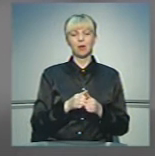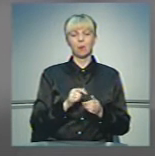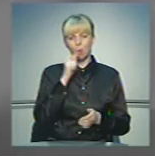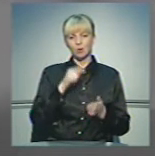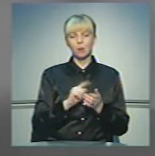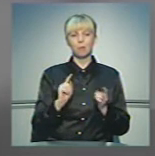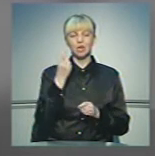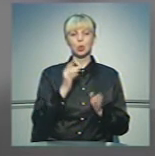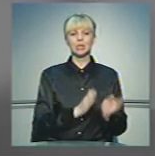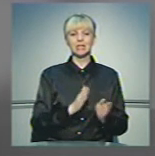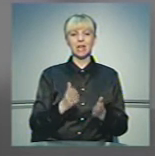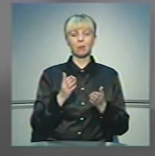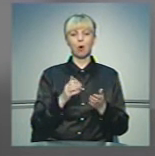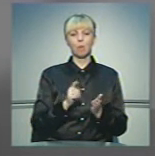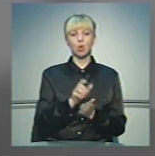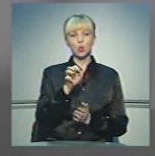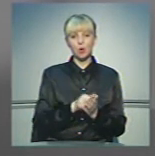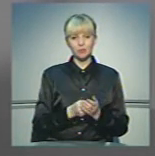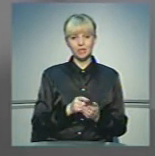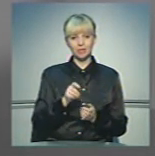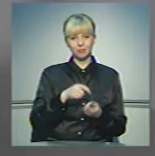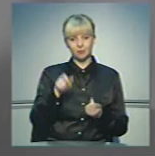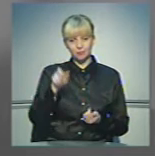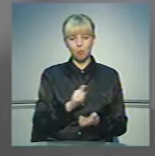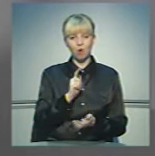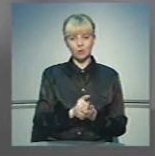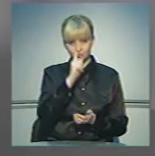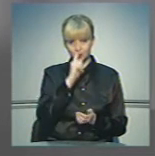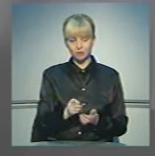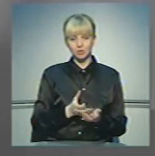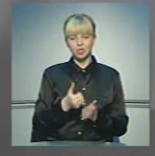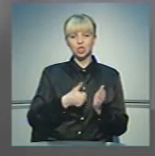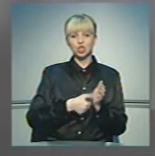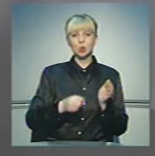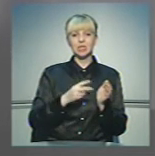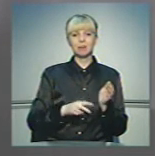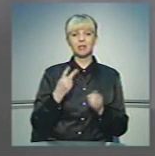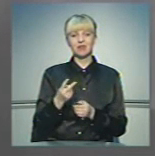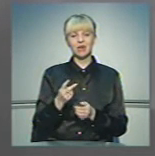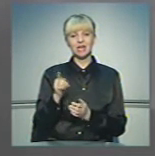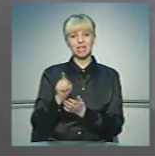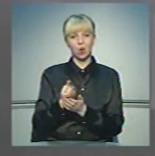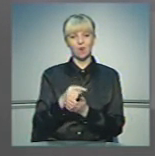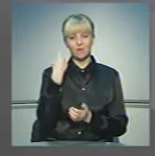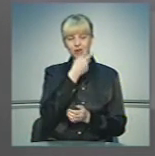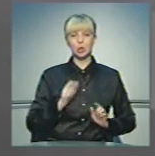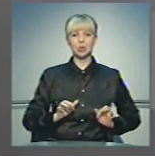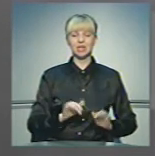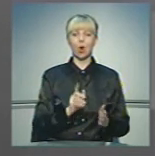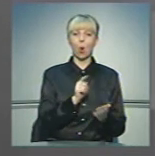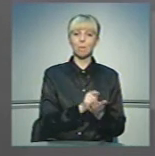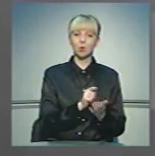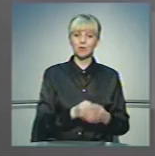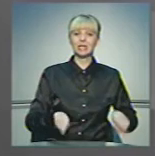системи оподаткування. Такий підприємець має щомісяця сплачувати 672 гривні відрахувань. До видів діяльності, які оподатковуються